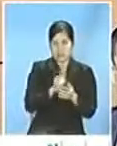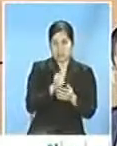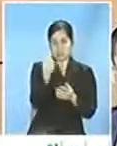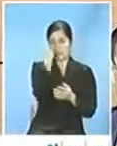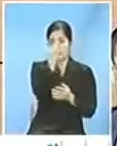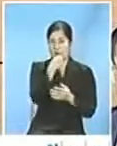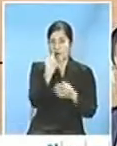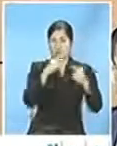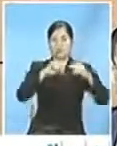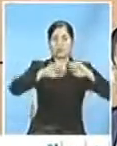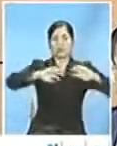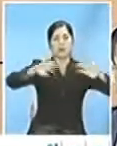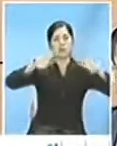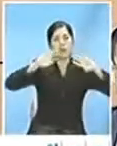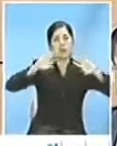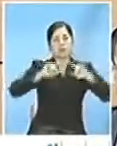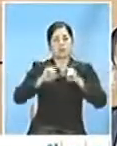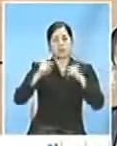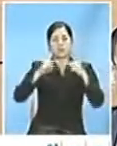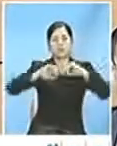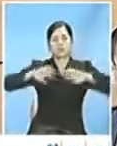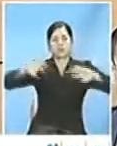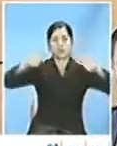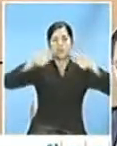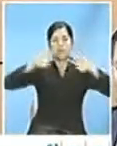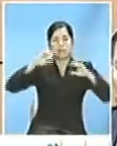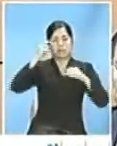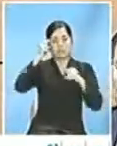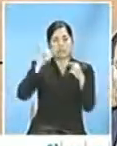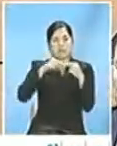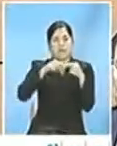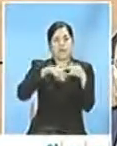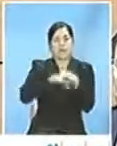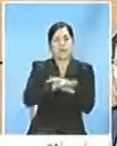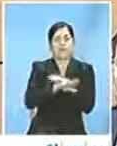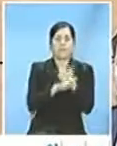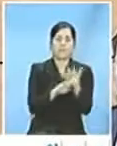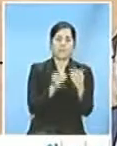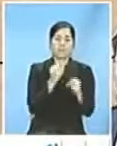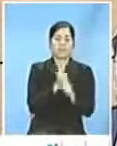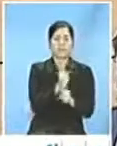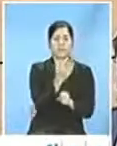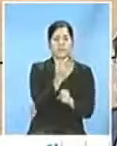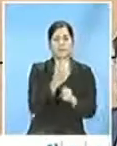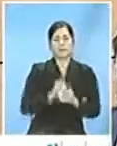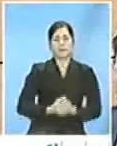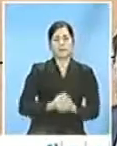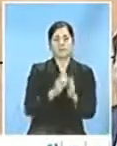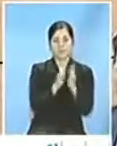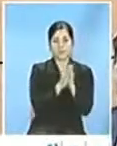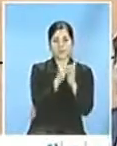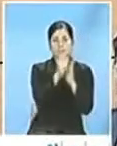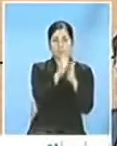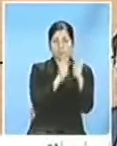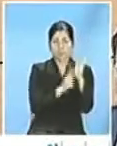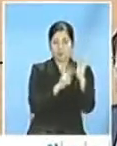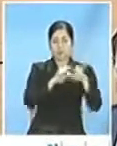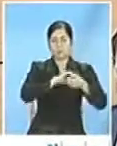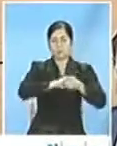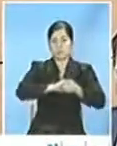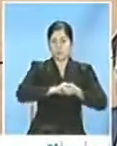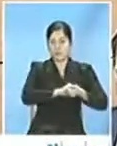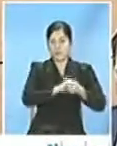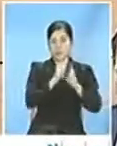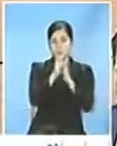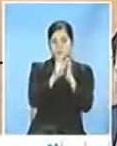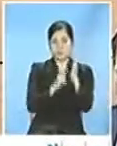าลแต่รัฐบาลหลบเลี่ยงที่จะเสนอรวมทั้งสิ่งที่เรียกว่ากฎหมายปรองดองกับกฎหมายนิรโทษกร